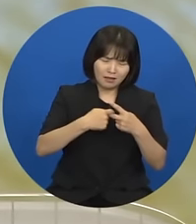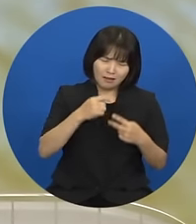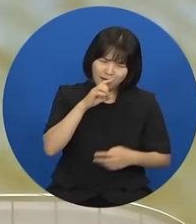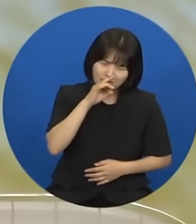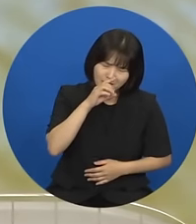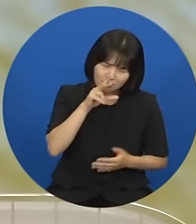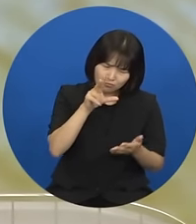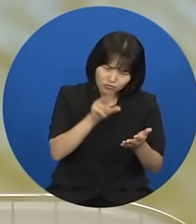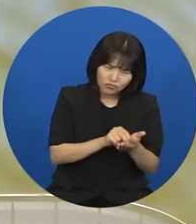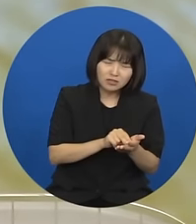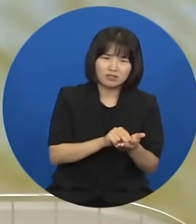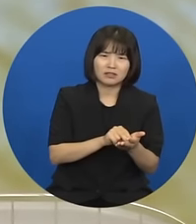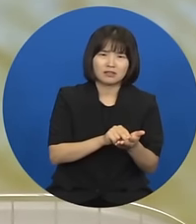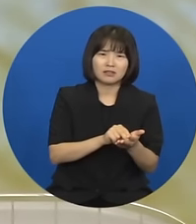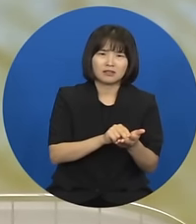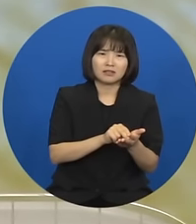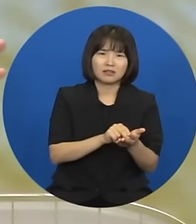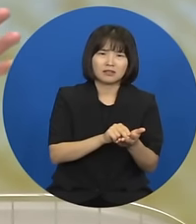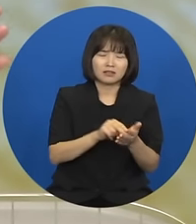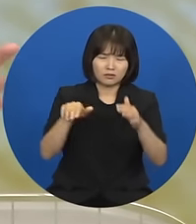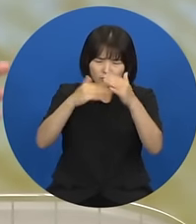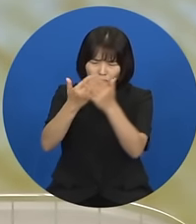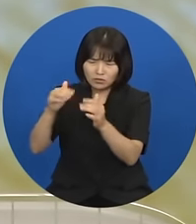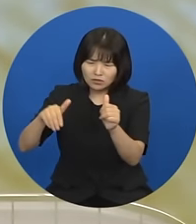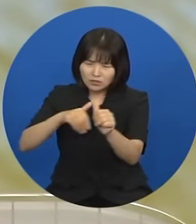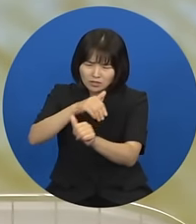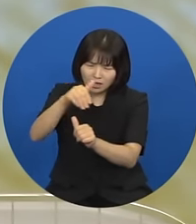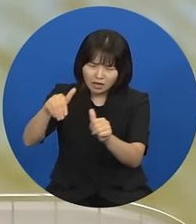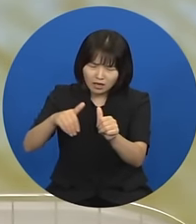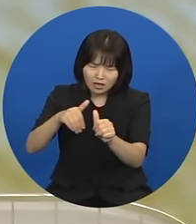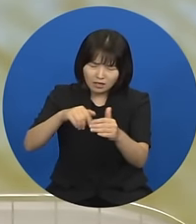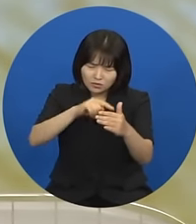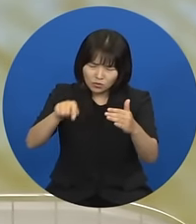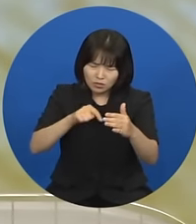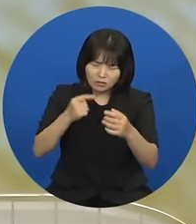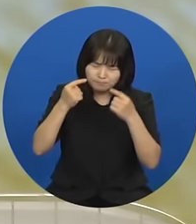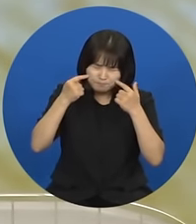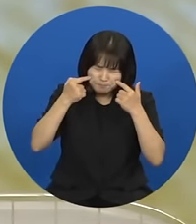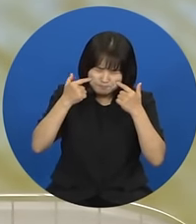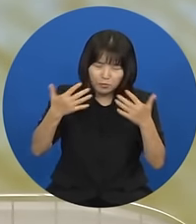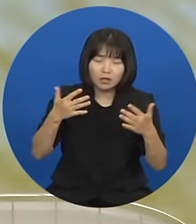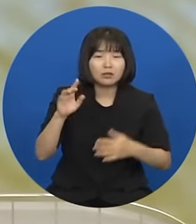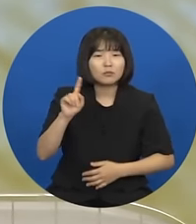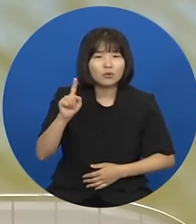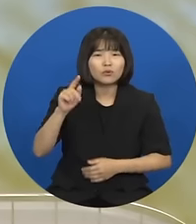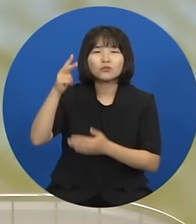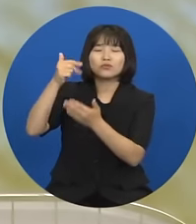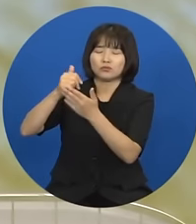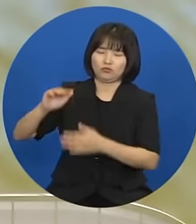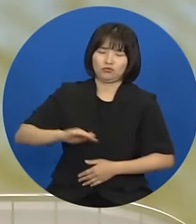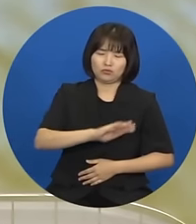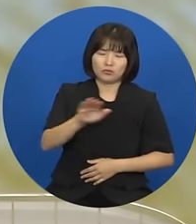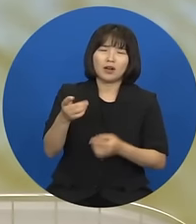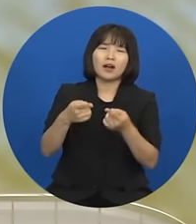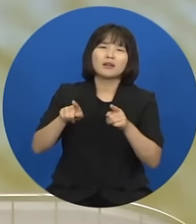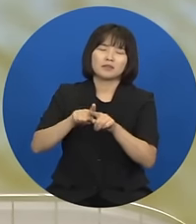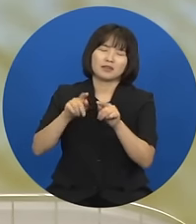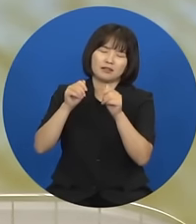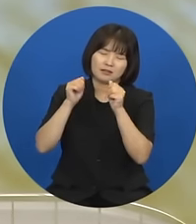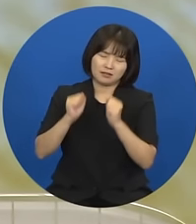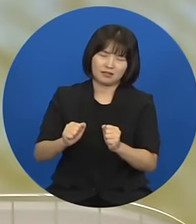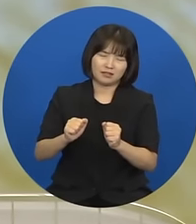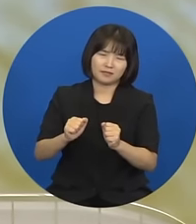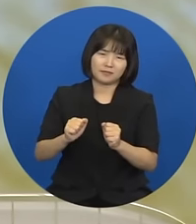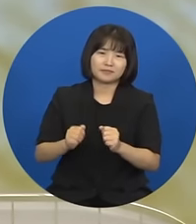어떤 문제와 현실, 그 모든 상황에도 분명한 것은 주님이 우리와 함께하고 계시다는